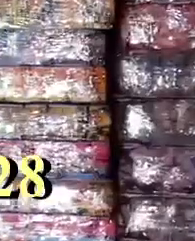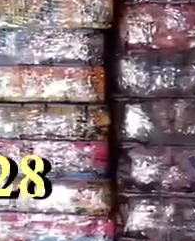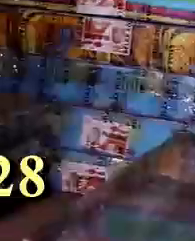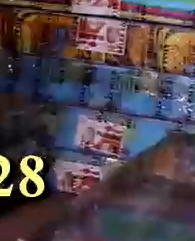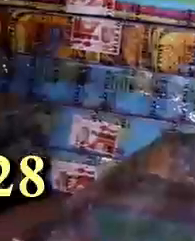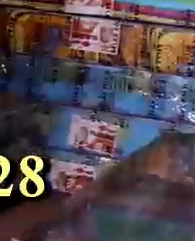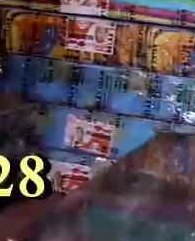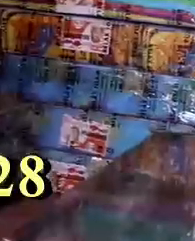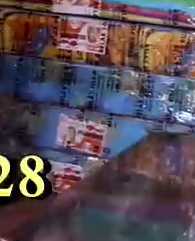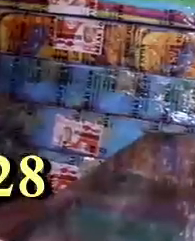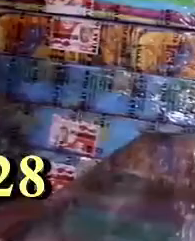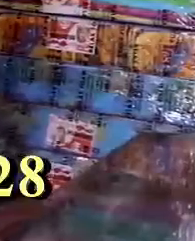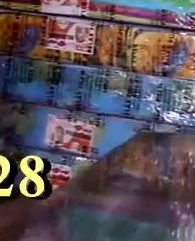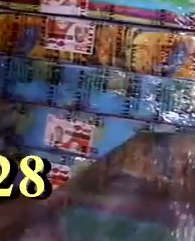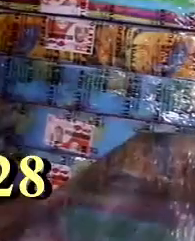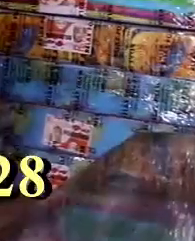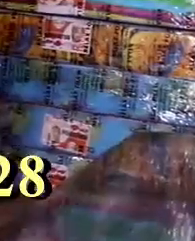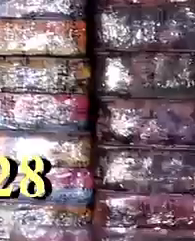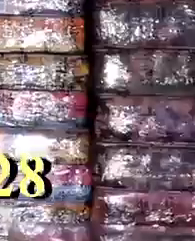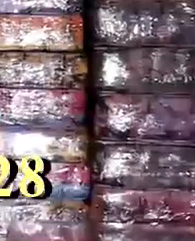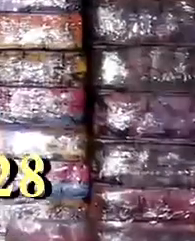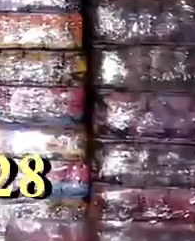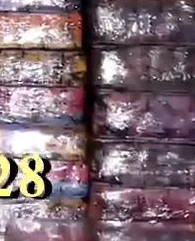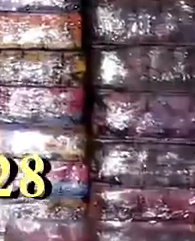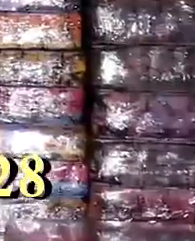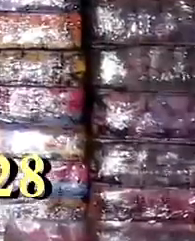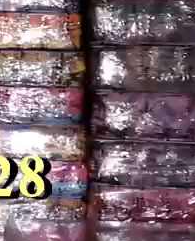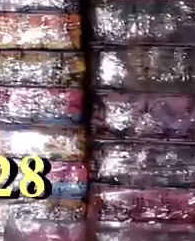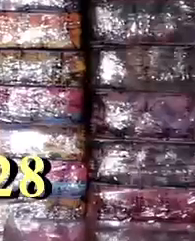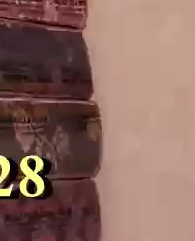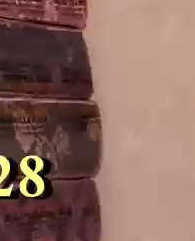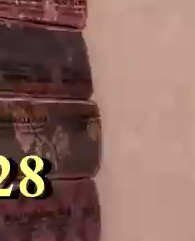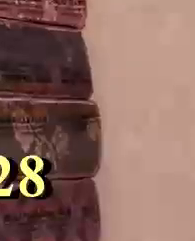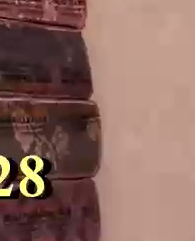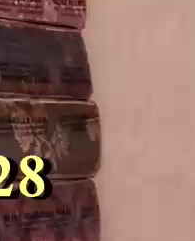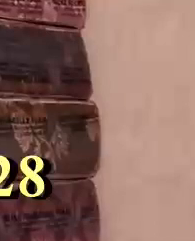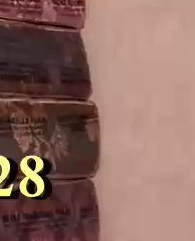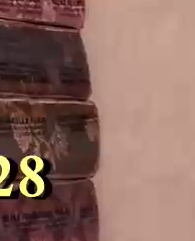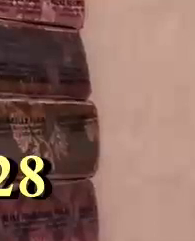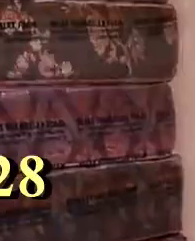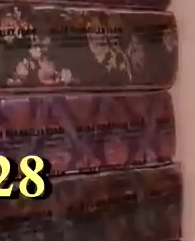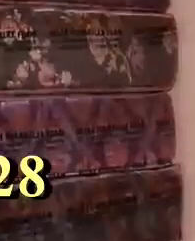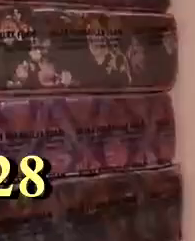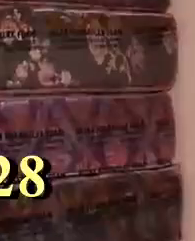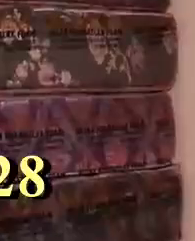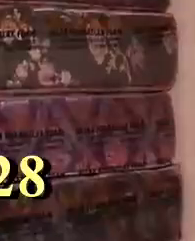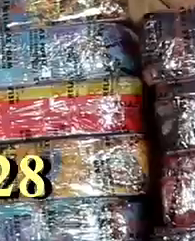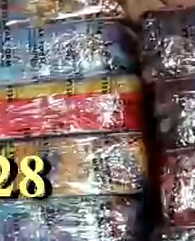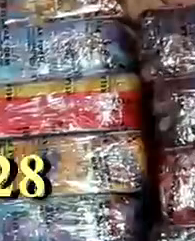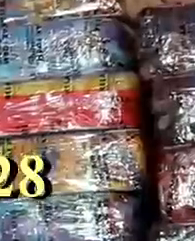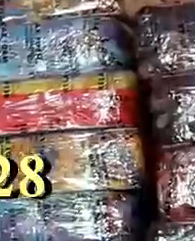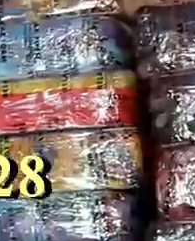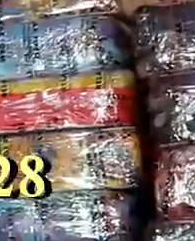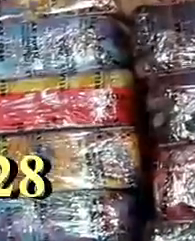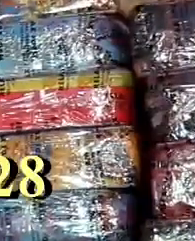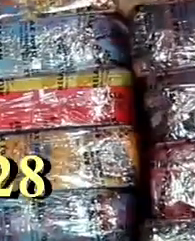mu turere ahacururizwa matera murahasanga n'izikorwa n'uruganda Salama Machine ubuyobozi bw'uruganda rubifurije gucuruza mwunguka dukomeza